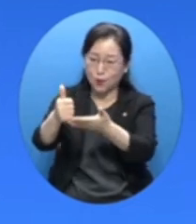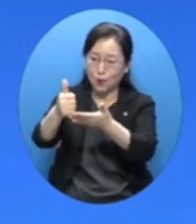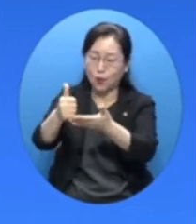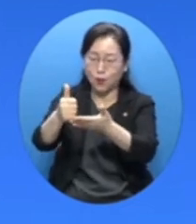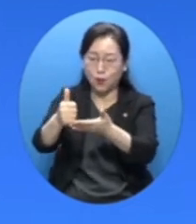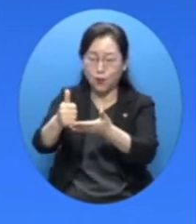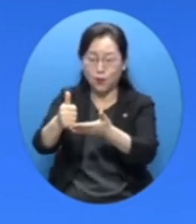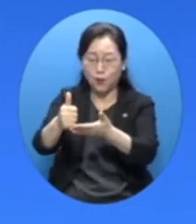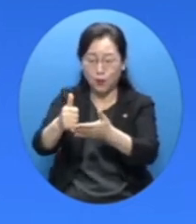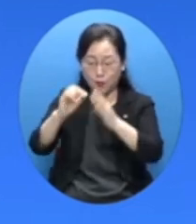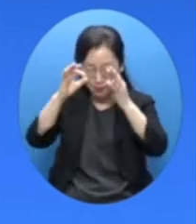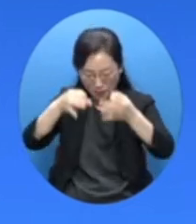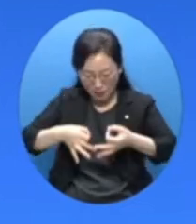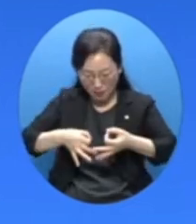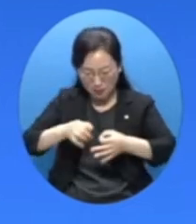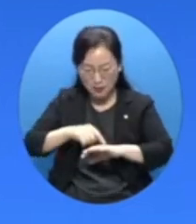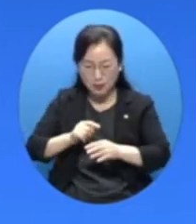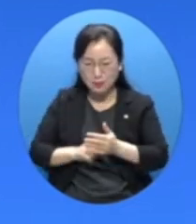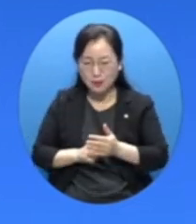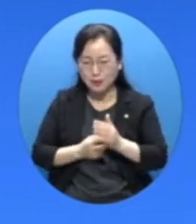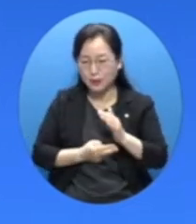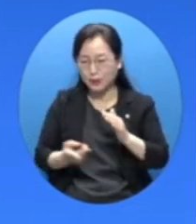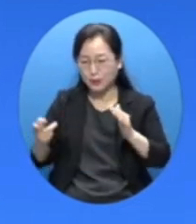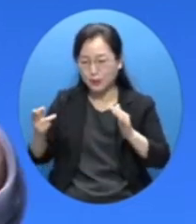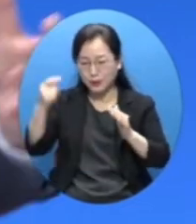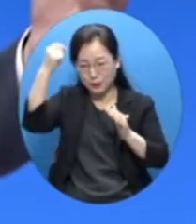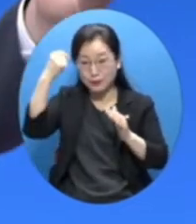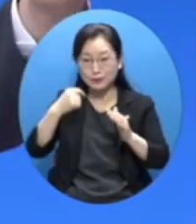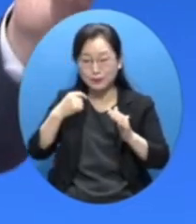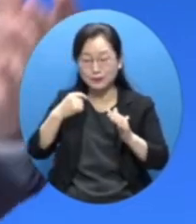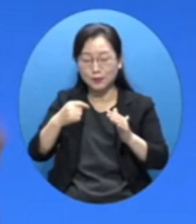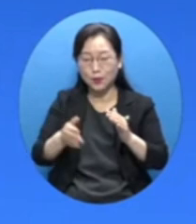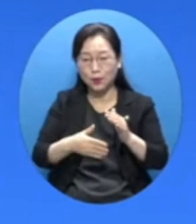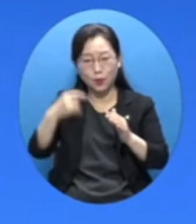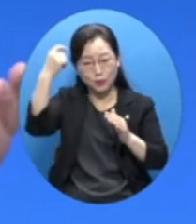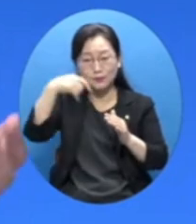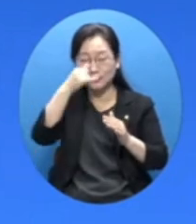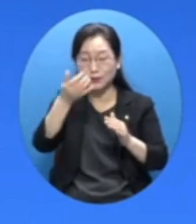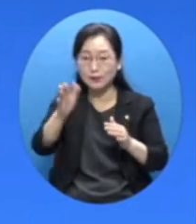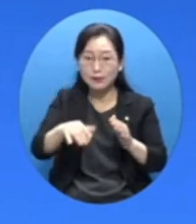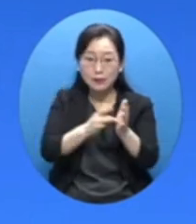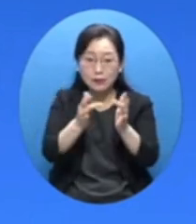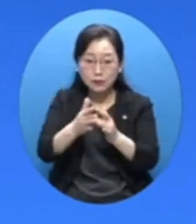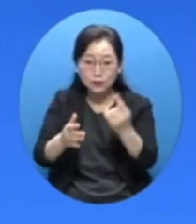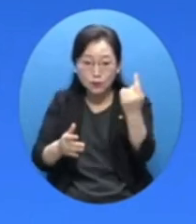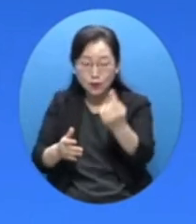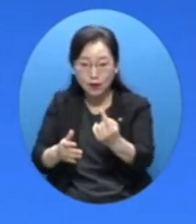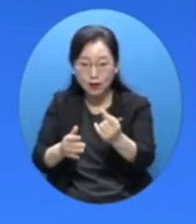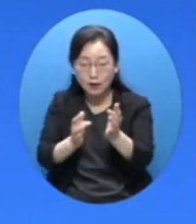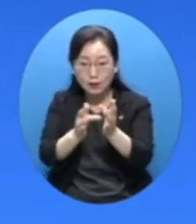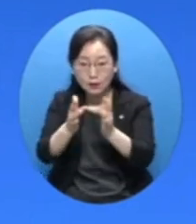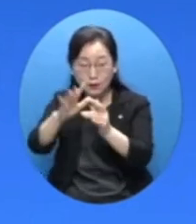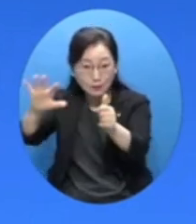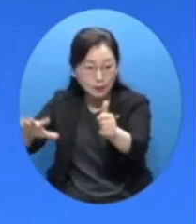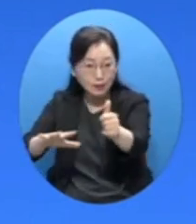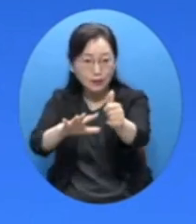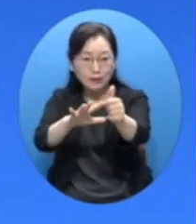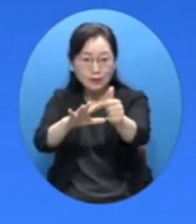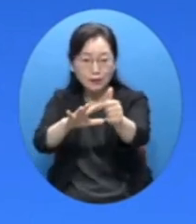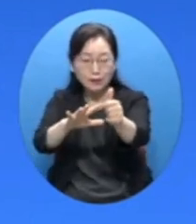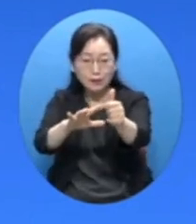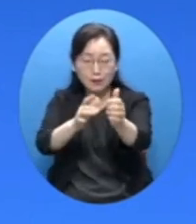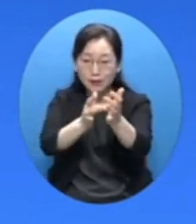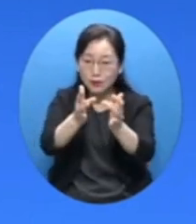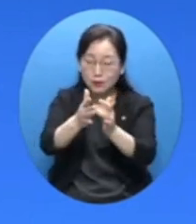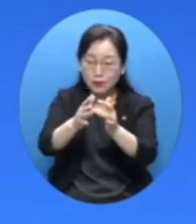하면서도 마음에 공허한 마음이 있었습니다 그런데 예수님께 예수님이 오셔서 수많은 사람들이 그 말씀을 들어보려고 그 말씀들은